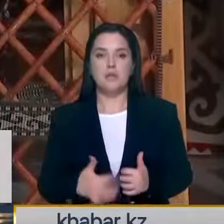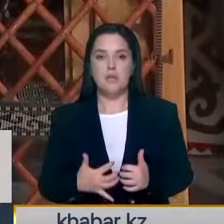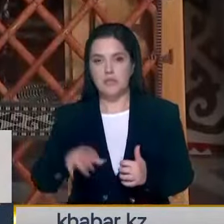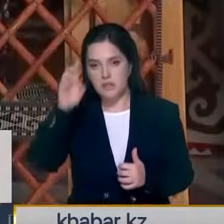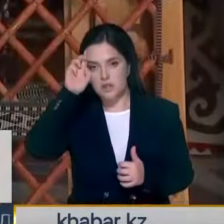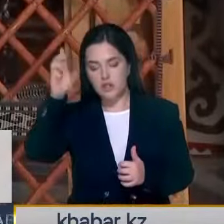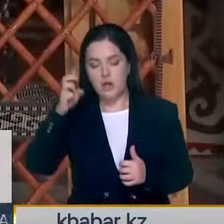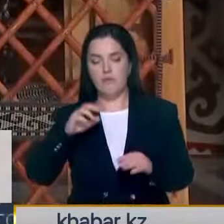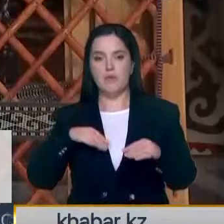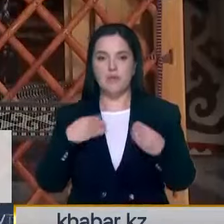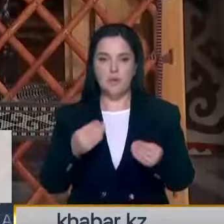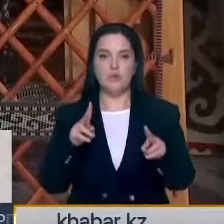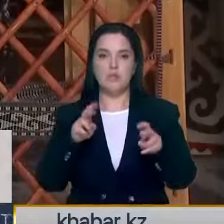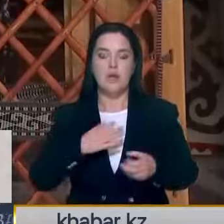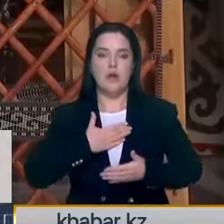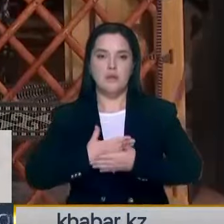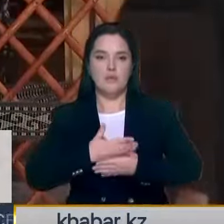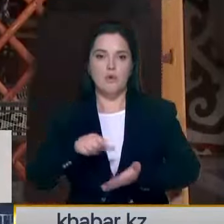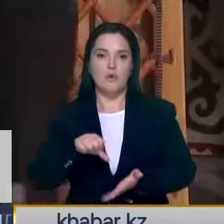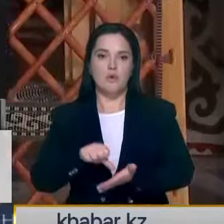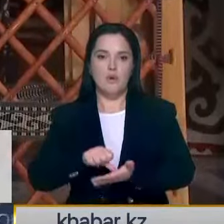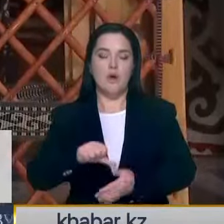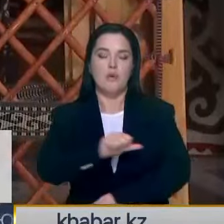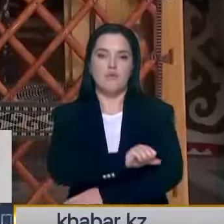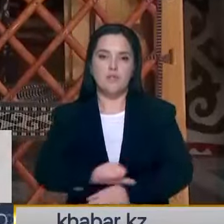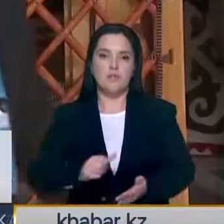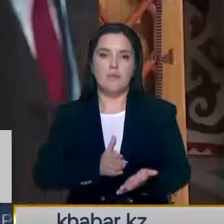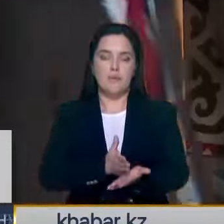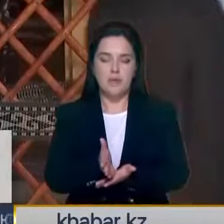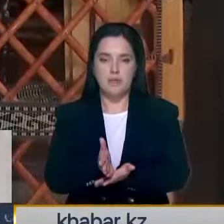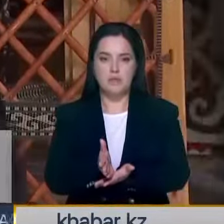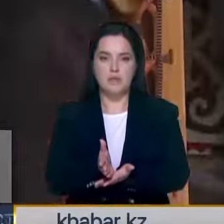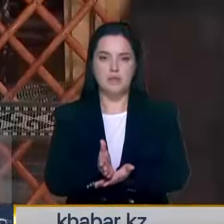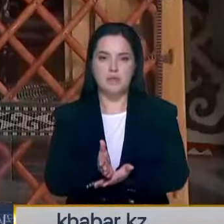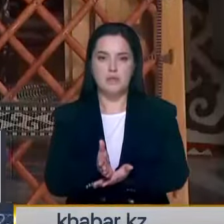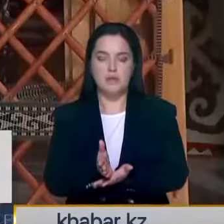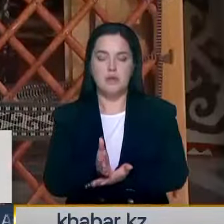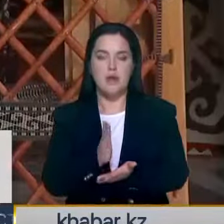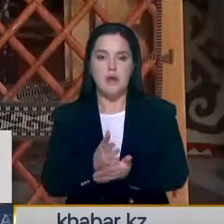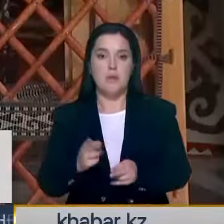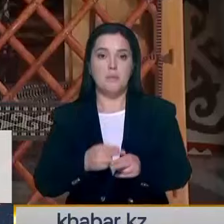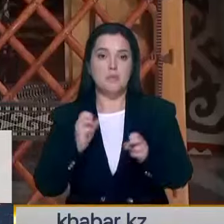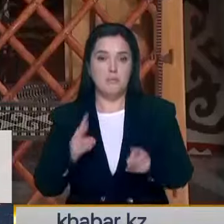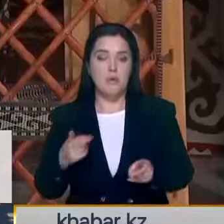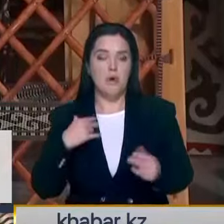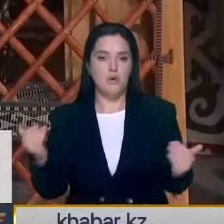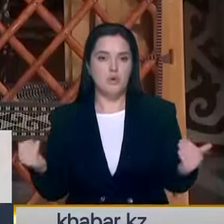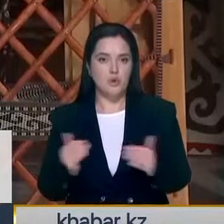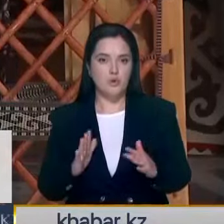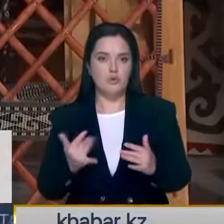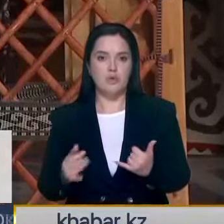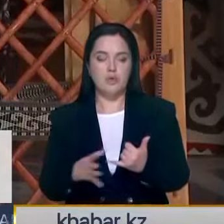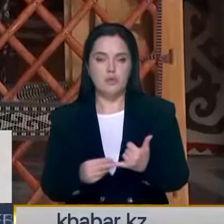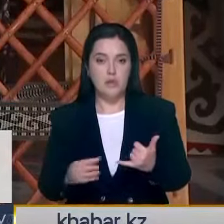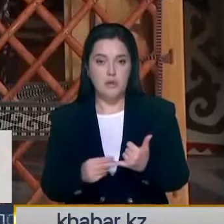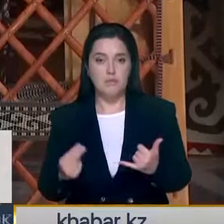более активную роль во внешней политике И тем самым ээ укреплять нашу безопасность территориальная целостность А вы видите сейчас